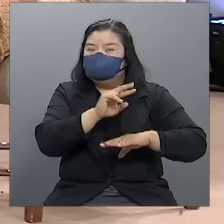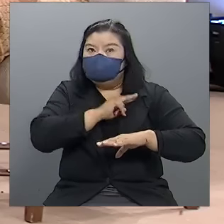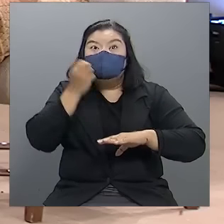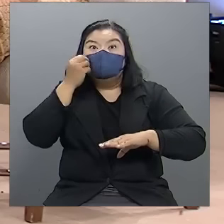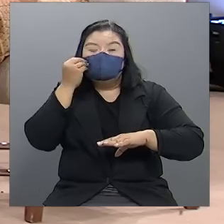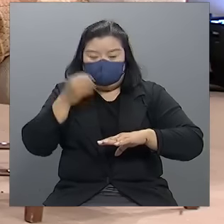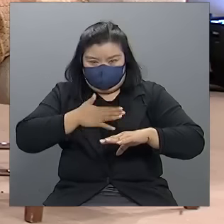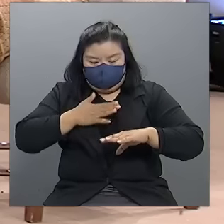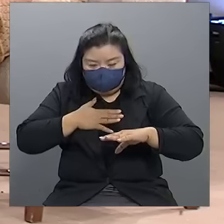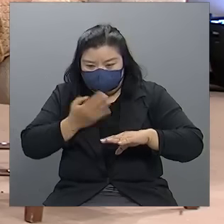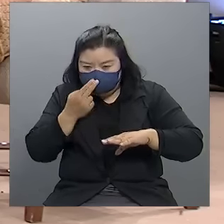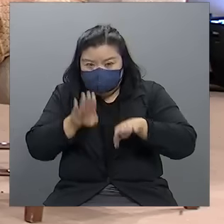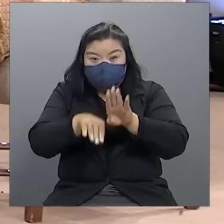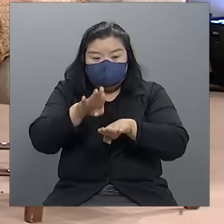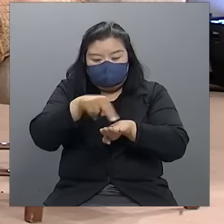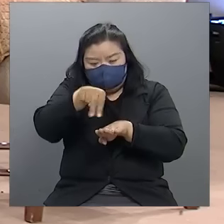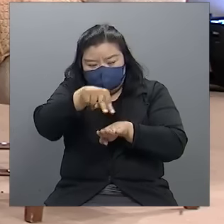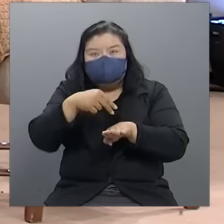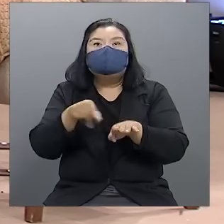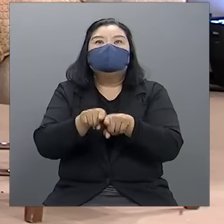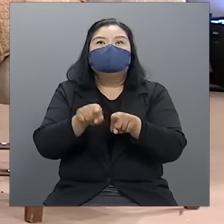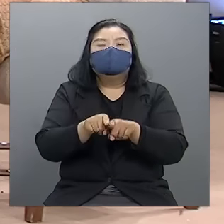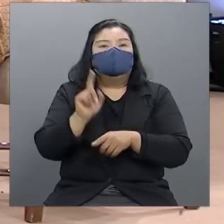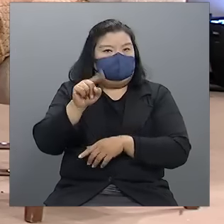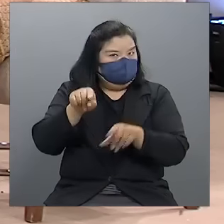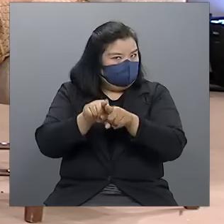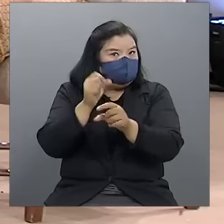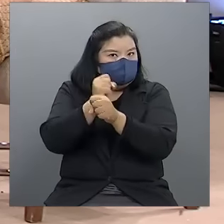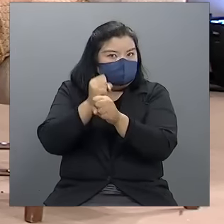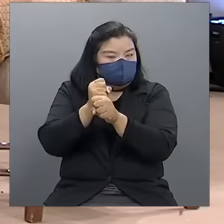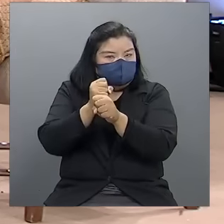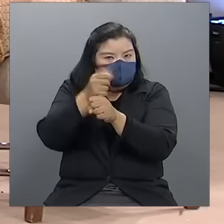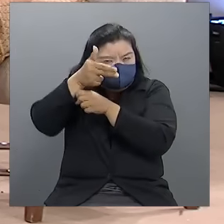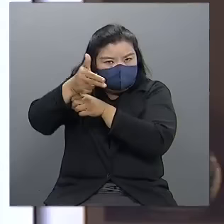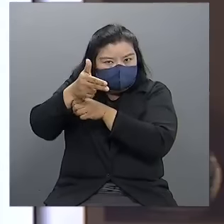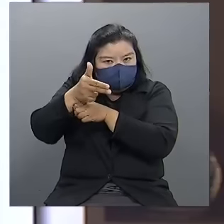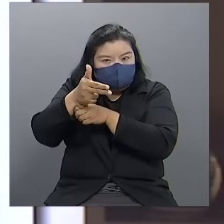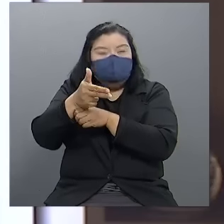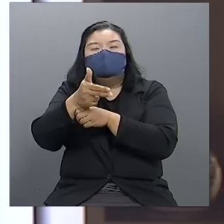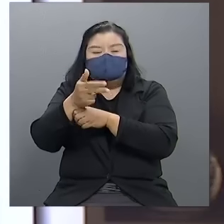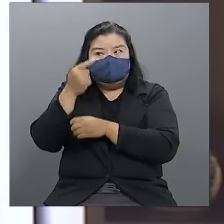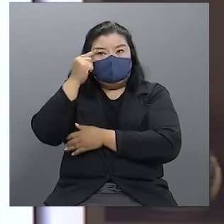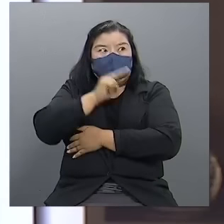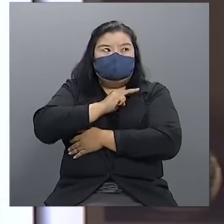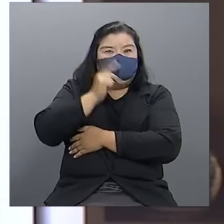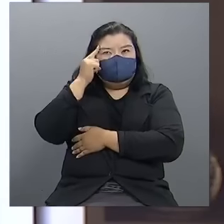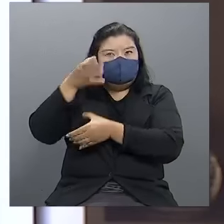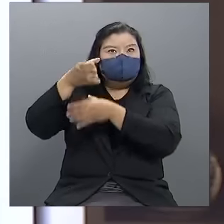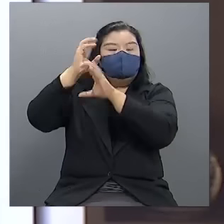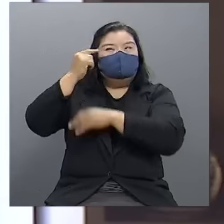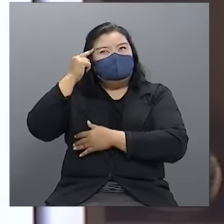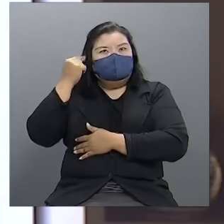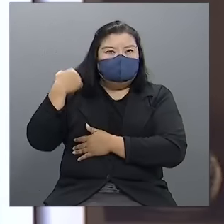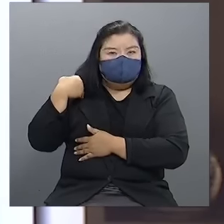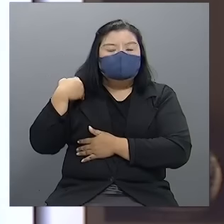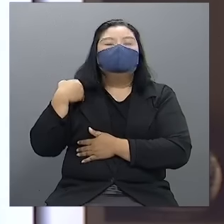แ่พโต๊อนะ จริง เนี่ พี่พี่ นะ ชั้งภาพขเรานก็สำรวจกใหญ่เลยเออ คือผมมาเคยเหนคนทมีเส้นแบนี้ แตผมมาเข้ใจวา เออสงสัยเข